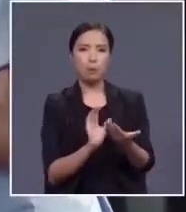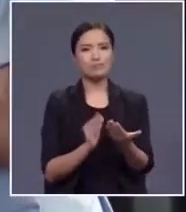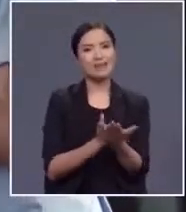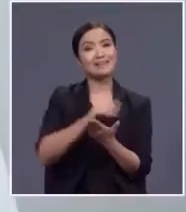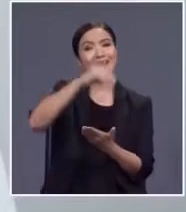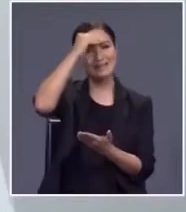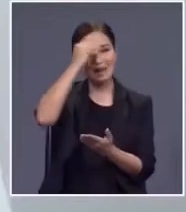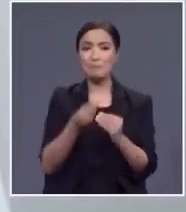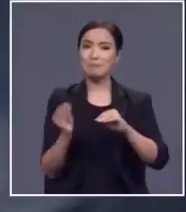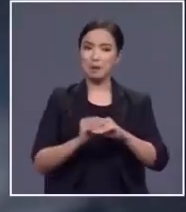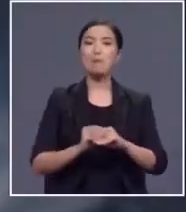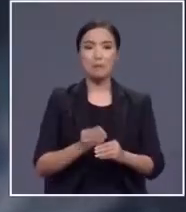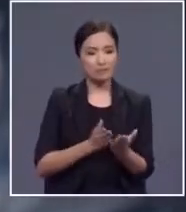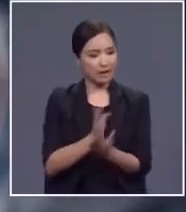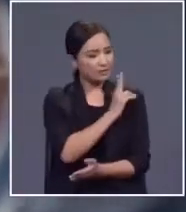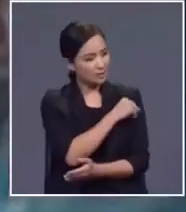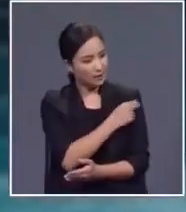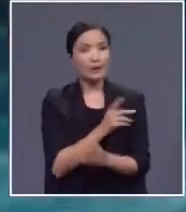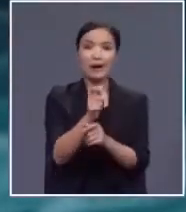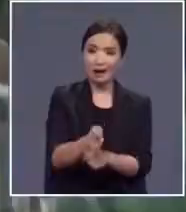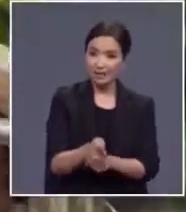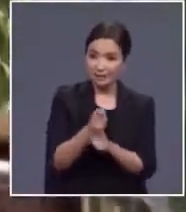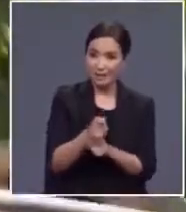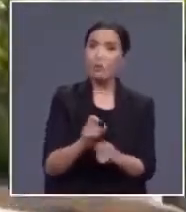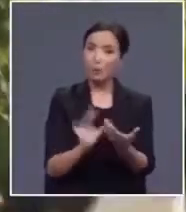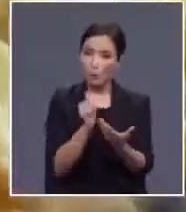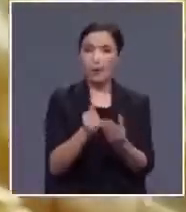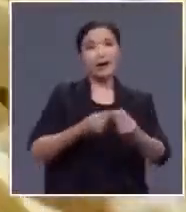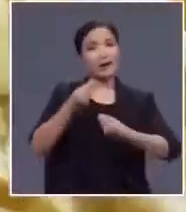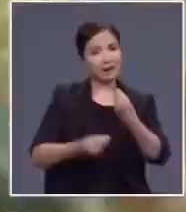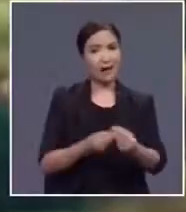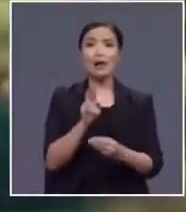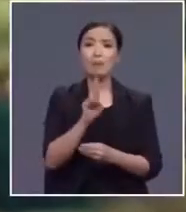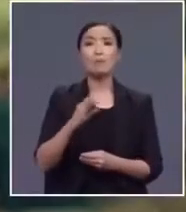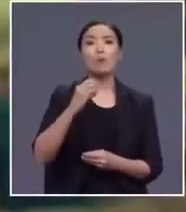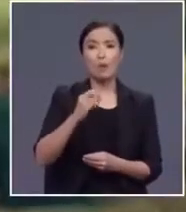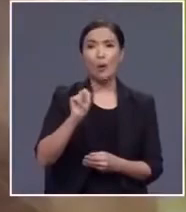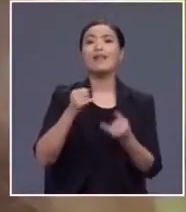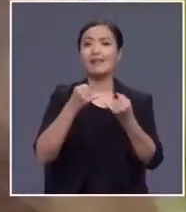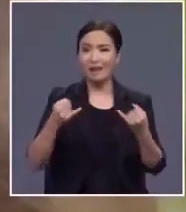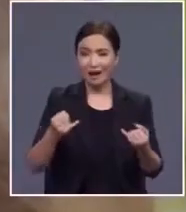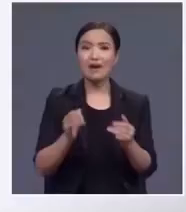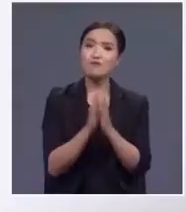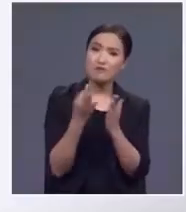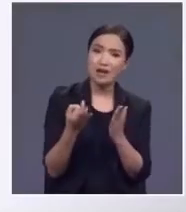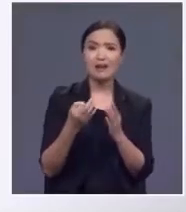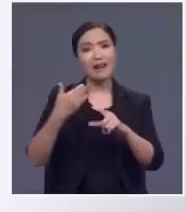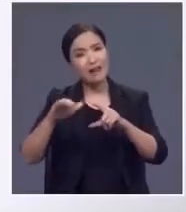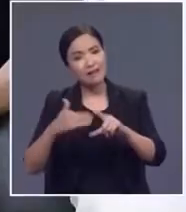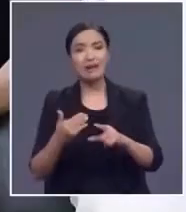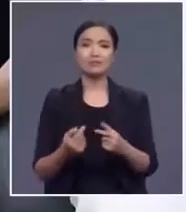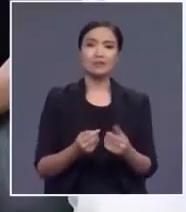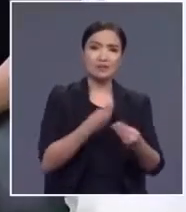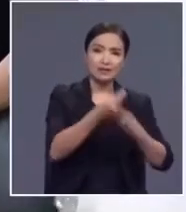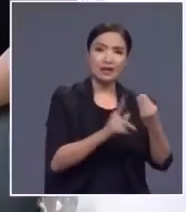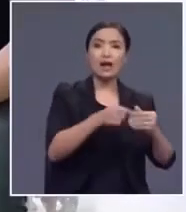ด้านสาธารณสุขและการเกษตรการค้าขายออนไลน์รวมทั้งการเชื่อมตลาดชุมชนเข้าสู่ตลาดโลก คุณผู้ชม